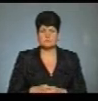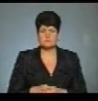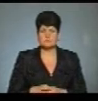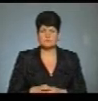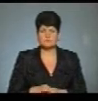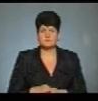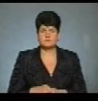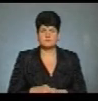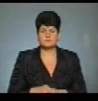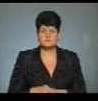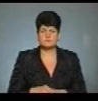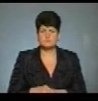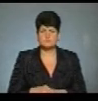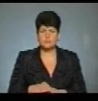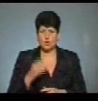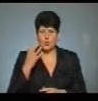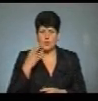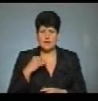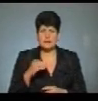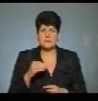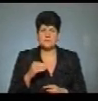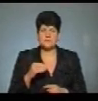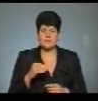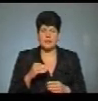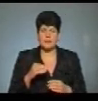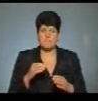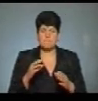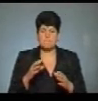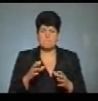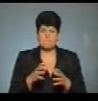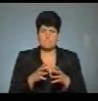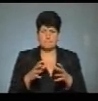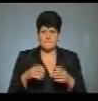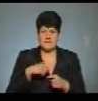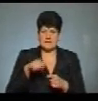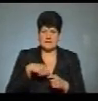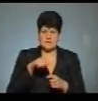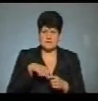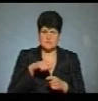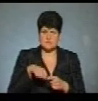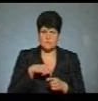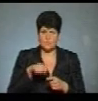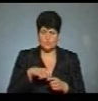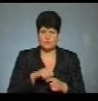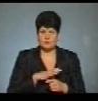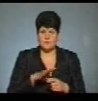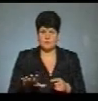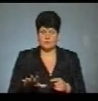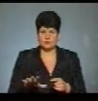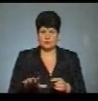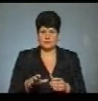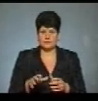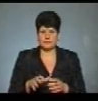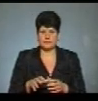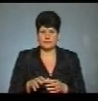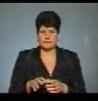Коли пакет набирає кисню, замотуємо, щоб не було виходу кисню.